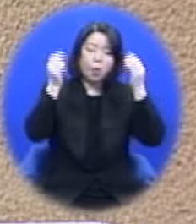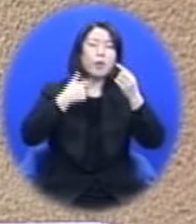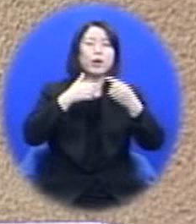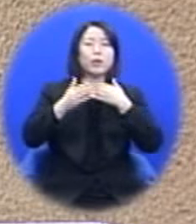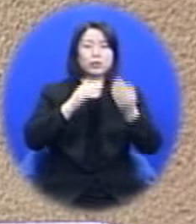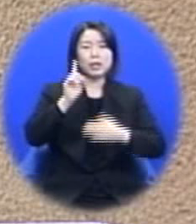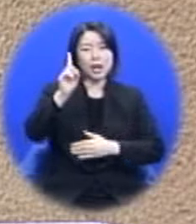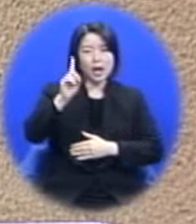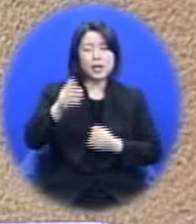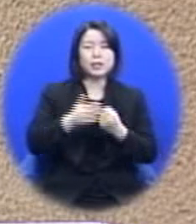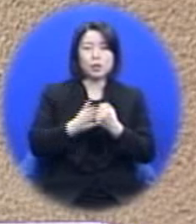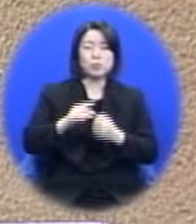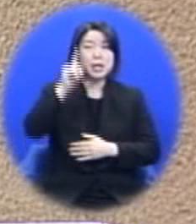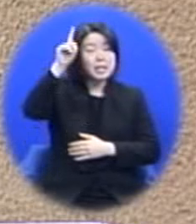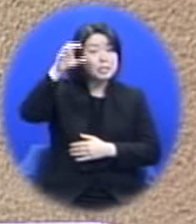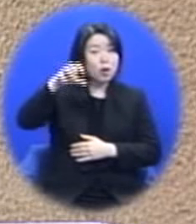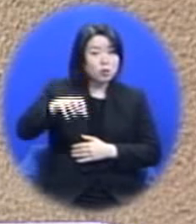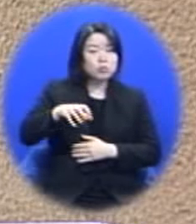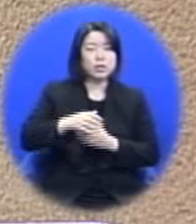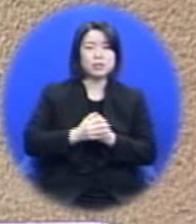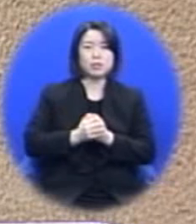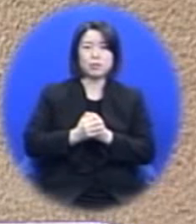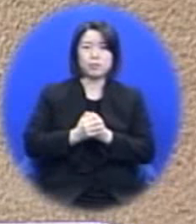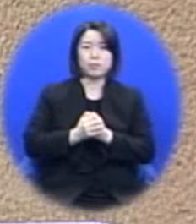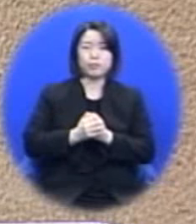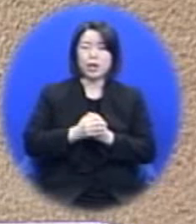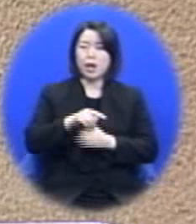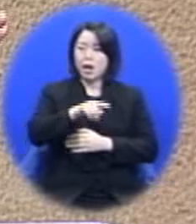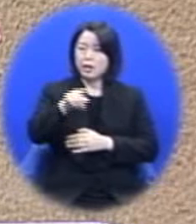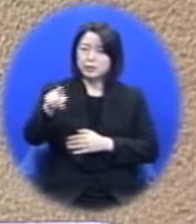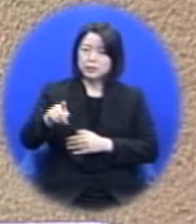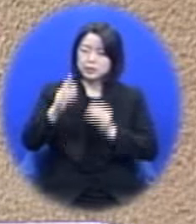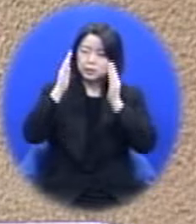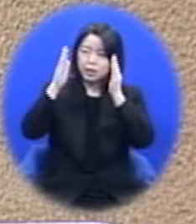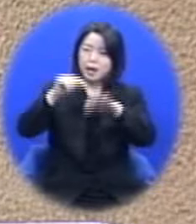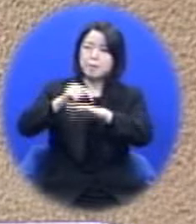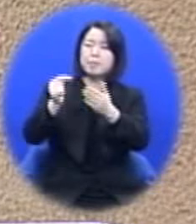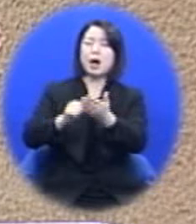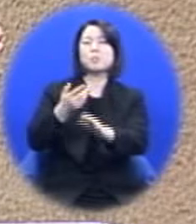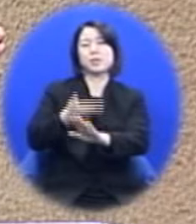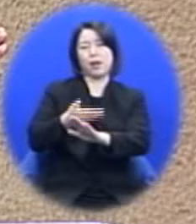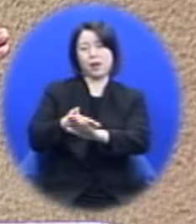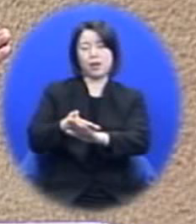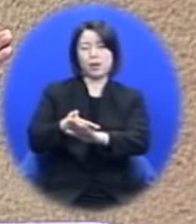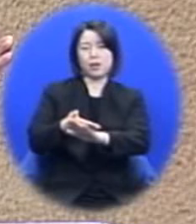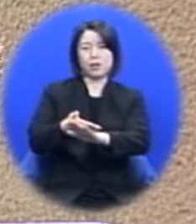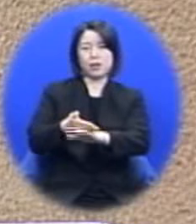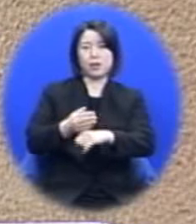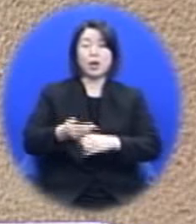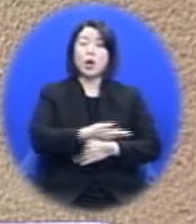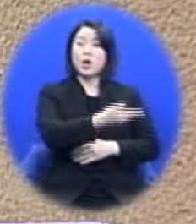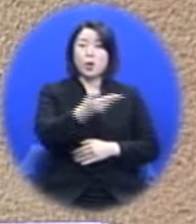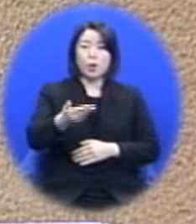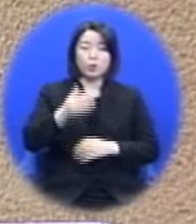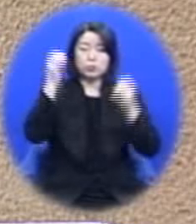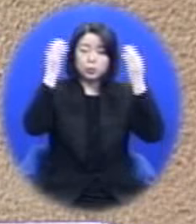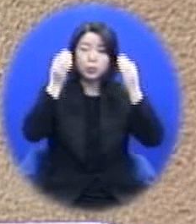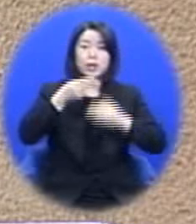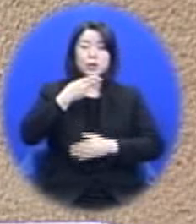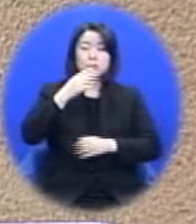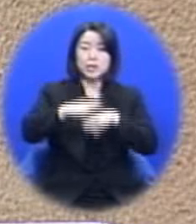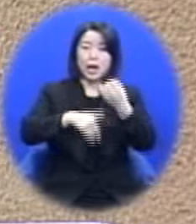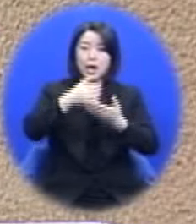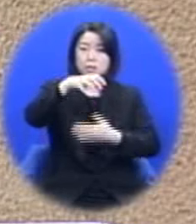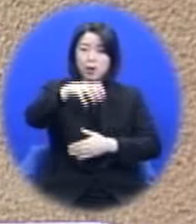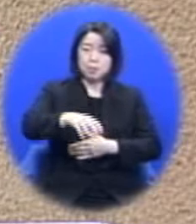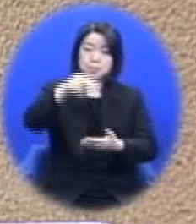때문에 천국에서 그들을 향한 마음이 달라요. 여러분, 고난 없이 하나님